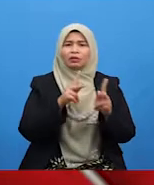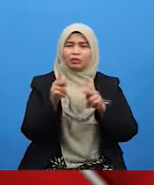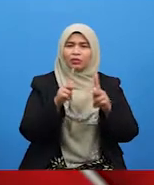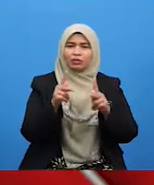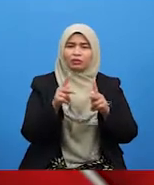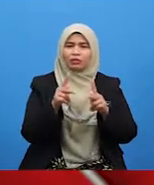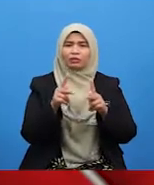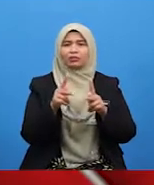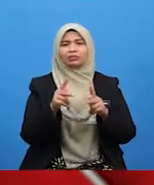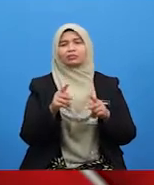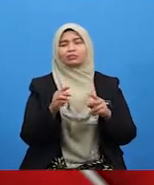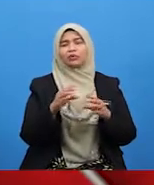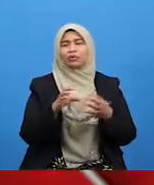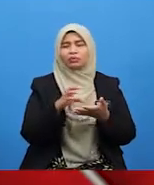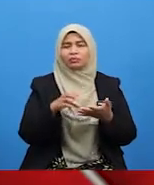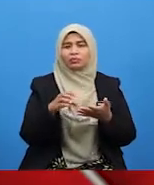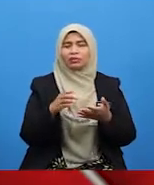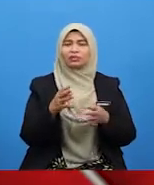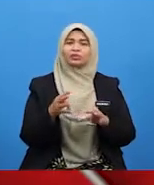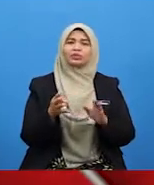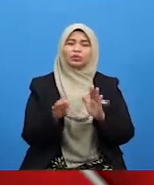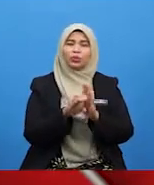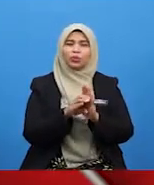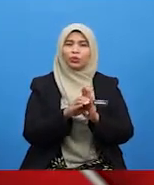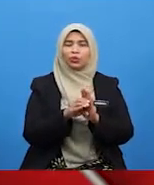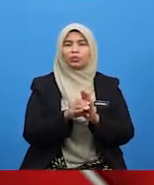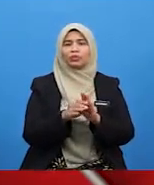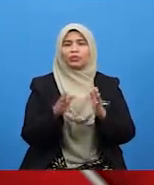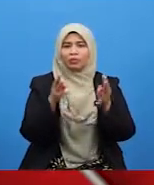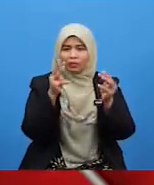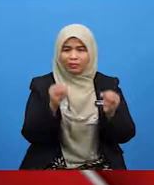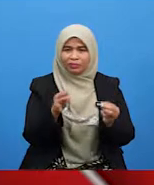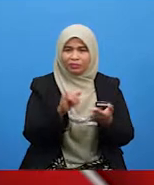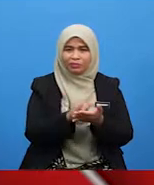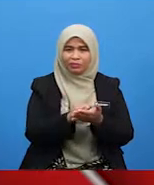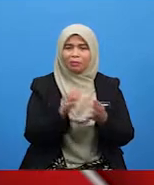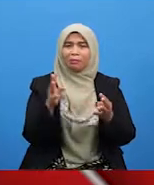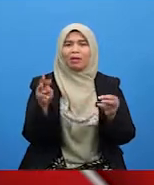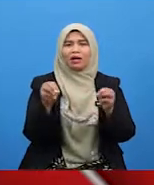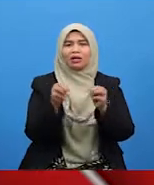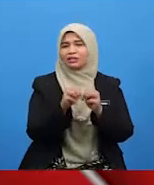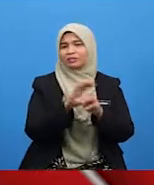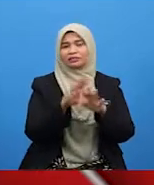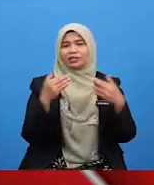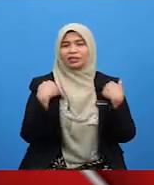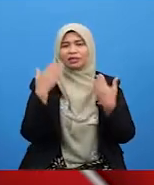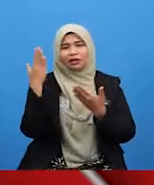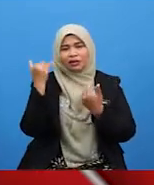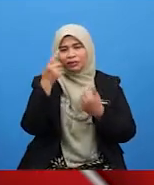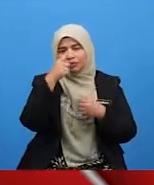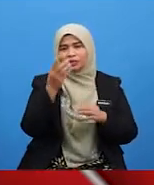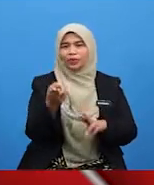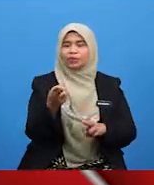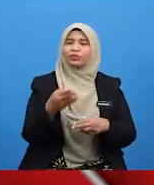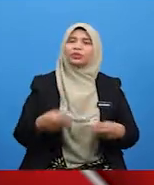mereka, mangsa yang tidak mempunyai harapan untuk hidup, tetapi Allah telah menetapkan masanya